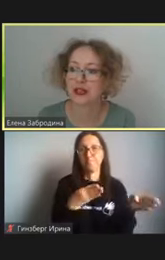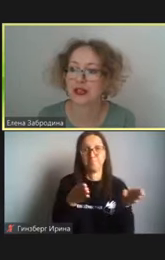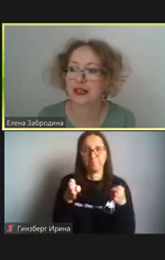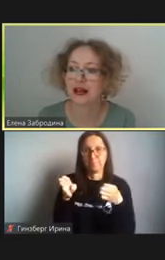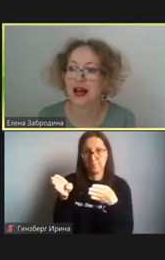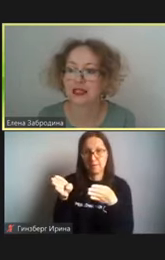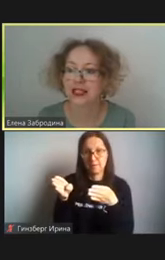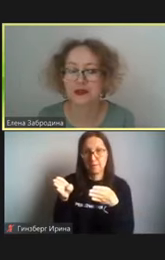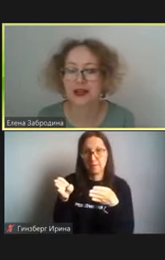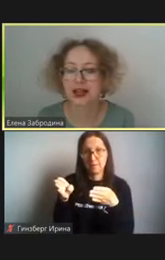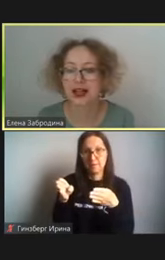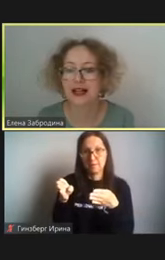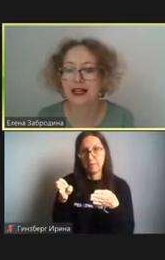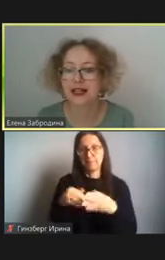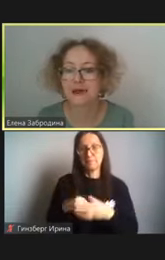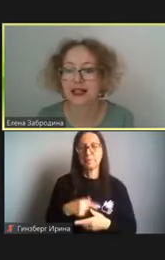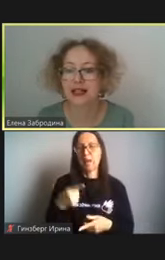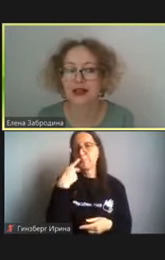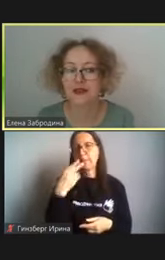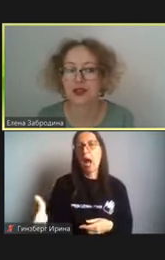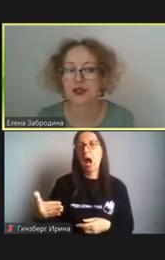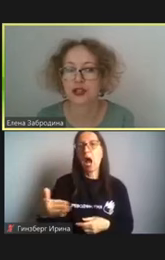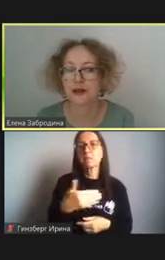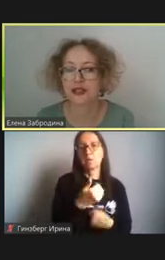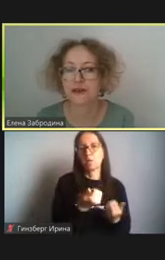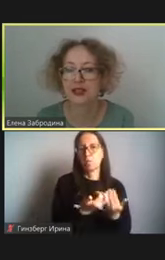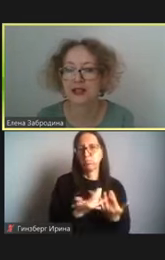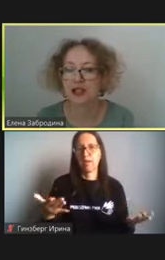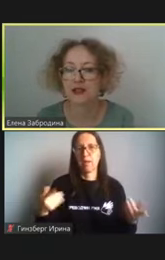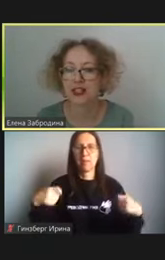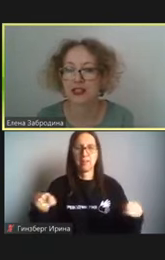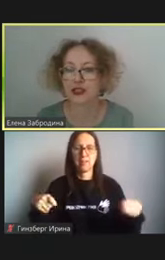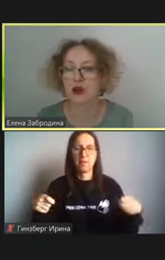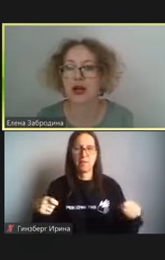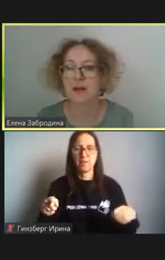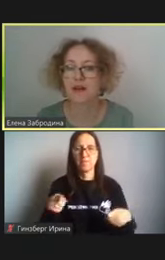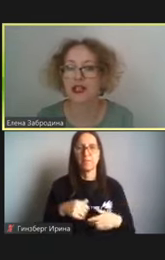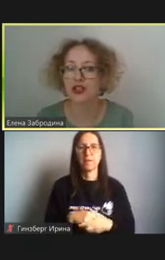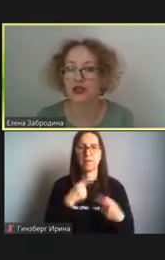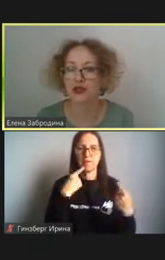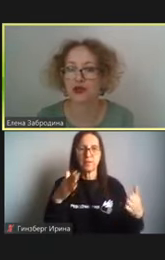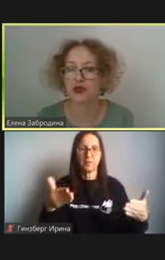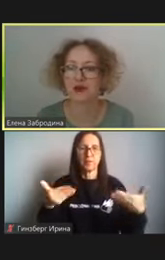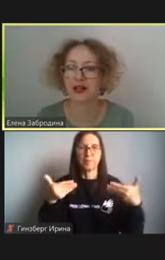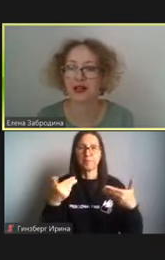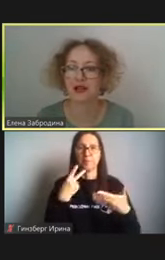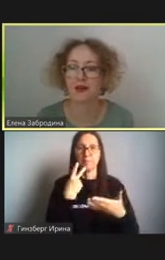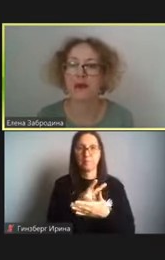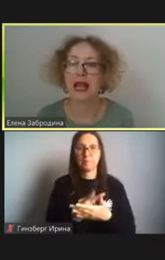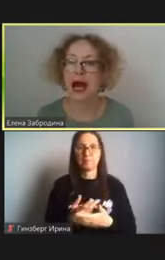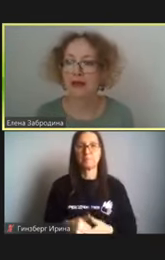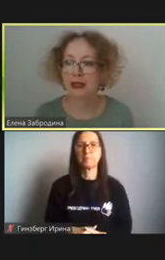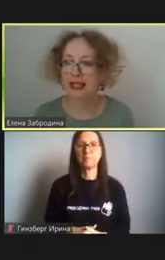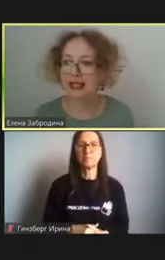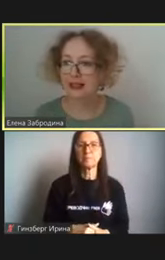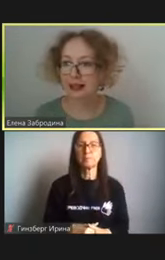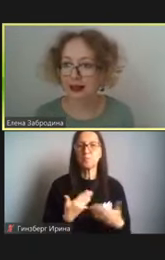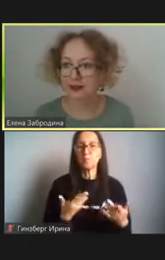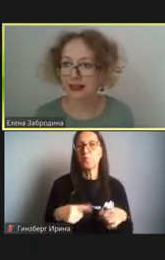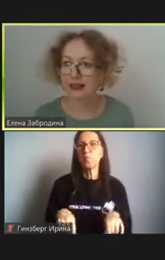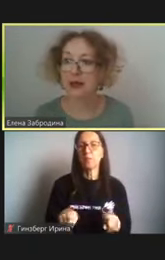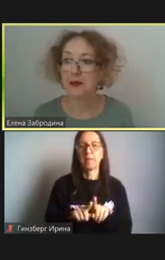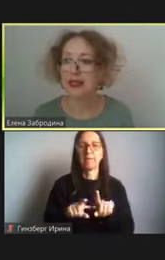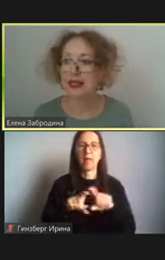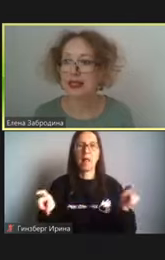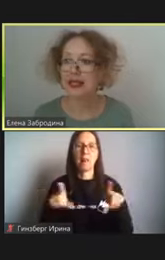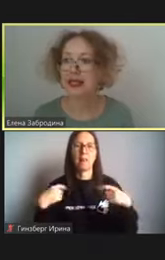сюда. А вот здесь вот рыбная лавка, ну вот рыбная нам отсвечивает, я сейчас ее поближе чуть-чуть покажу. Вот такие